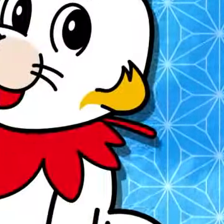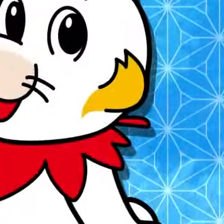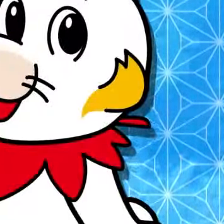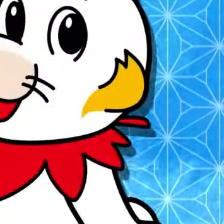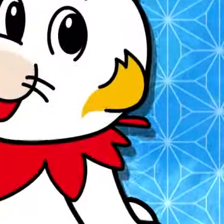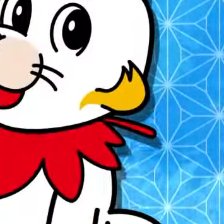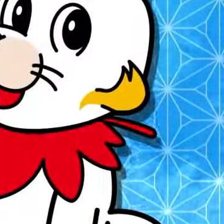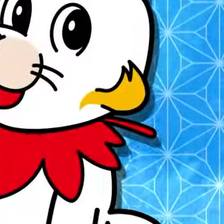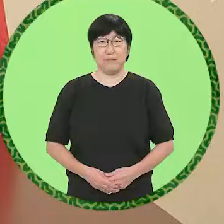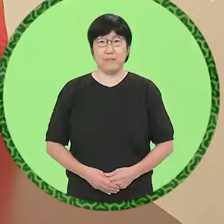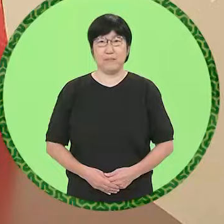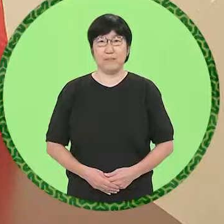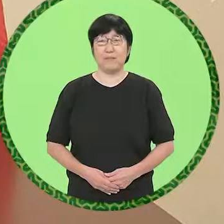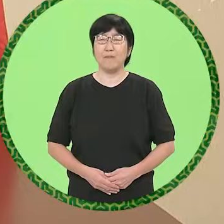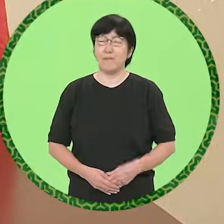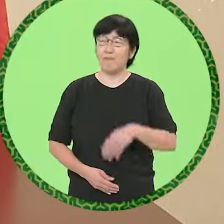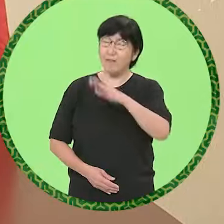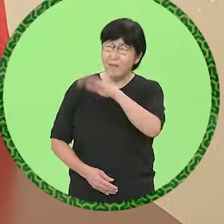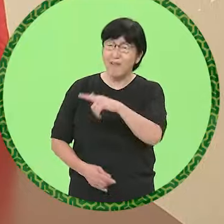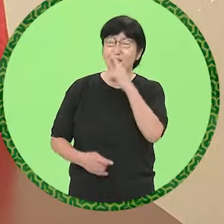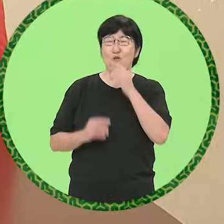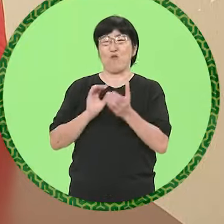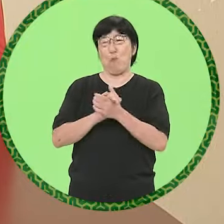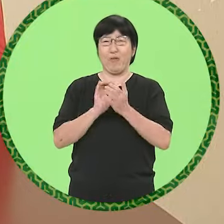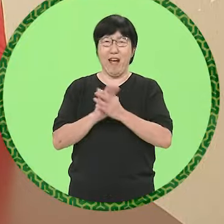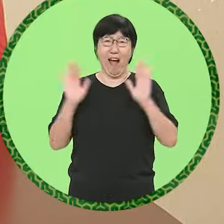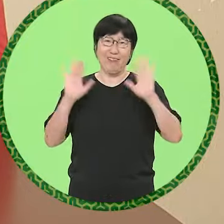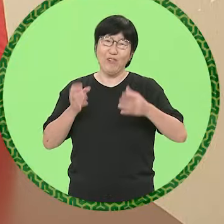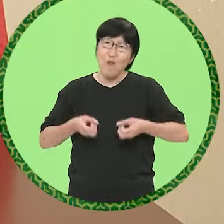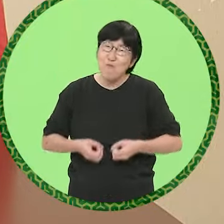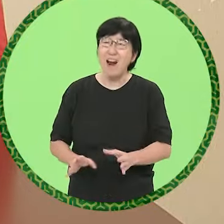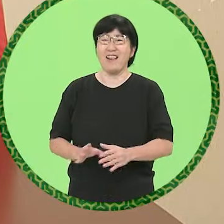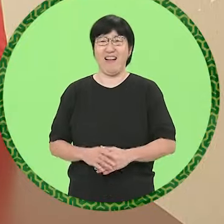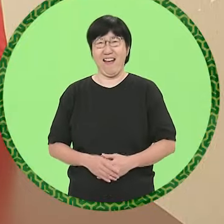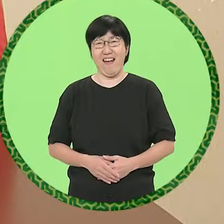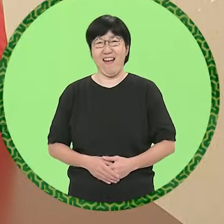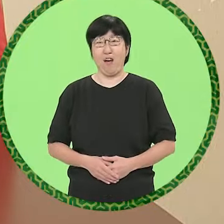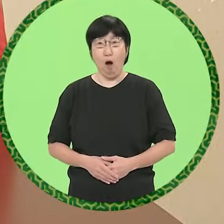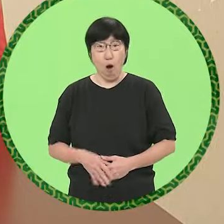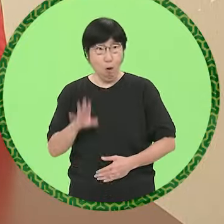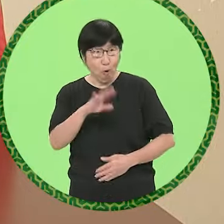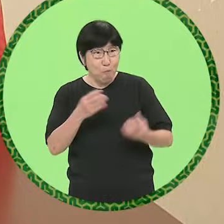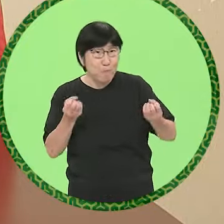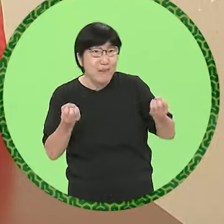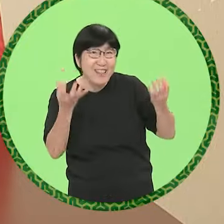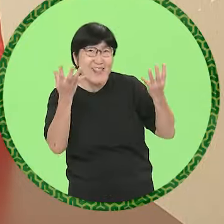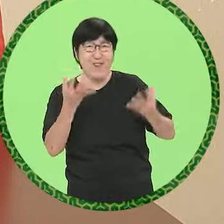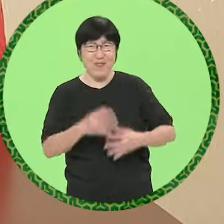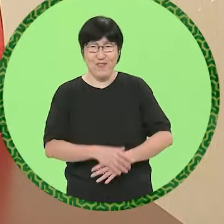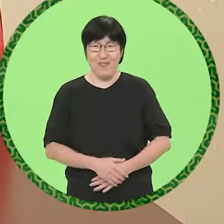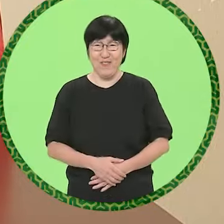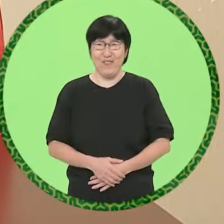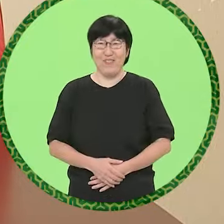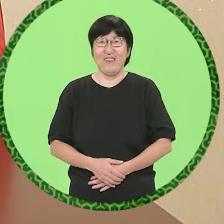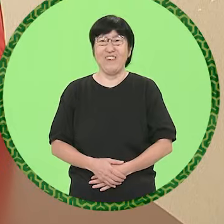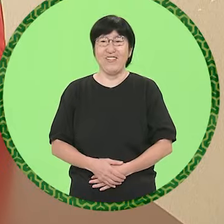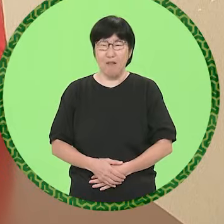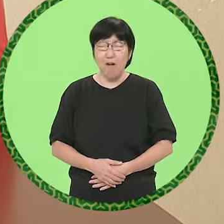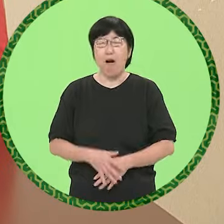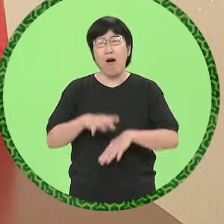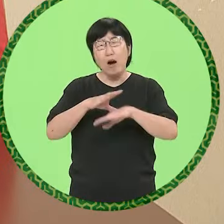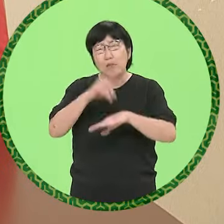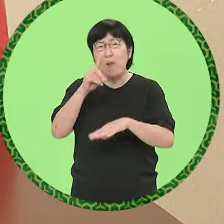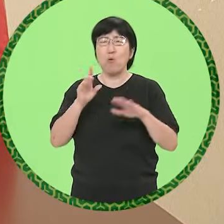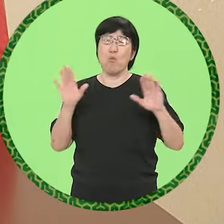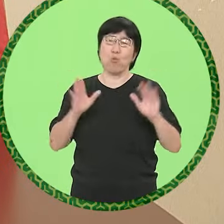一新。 私の友人に赤ちゃんが生まれたんです。 それはめでたいの。 初